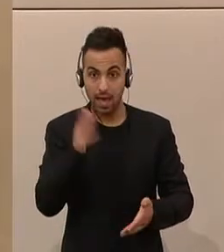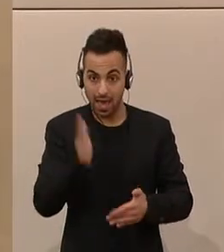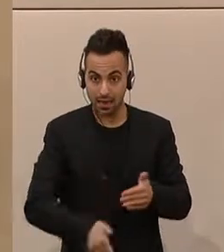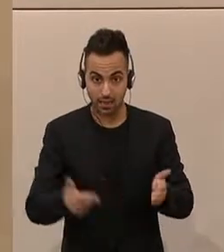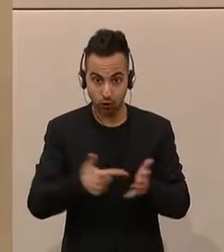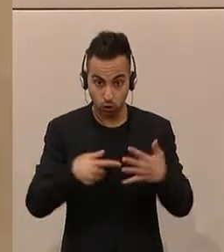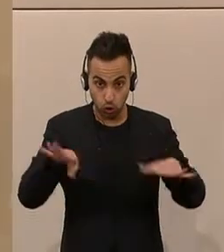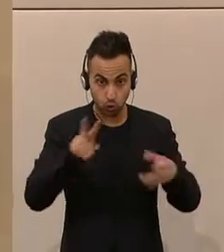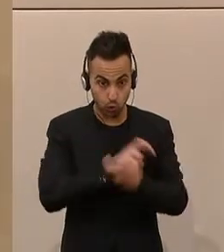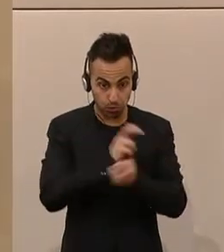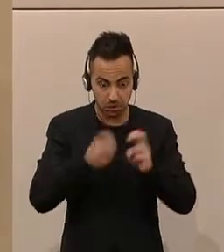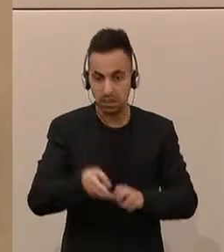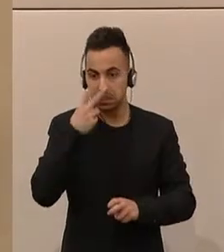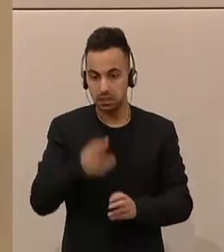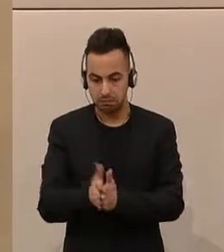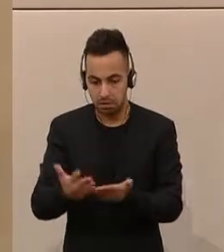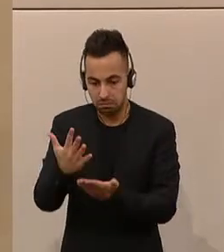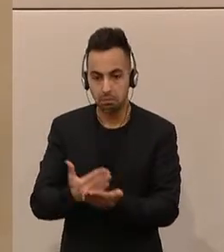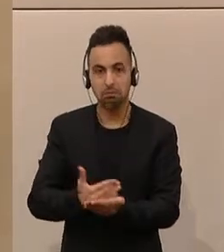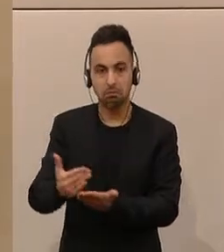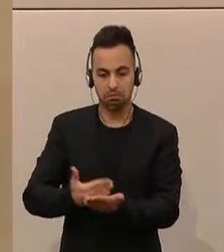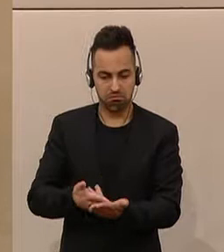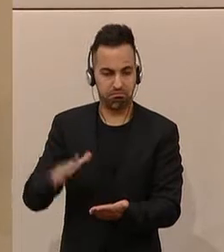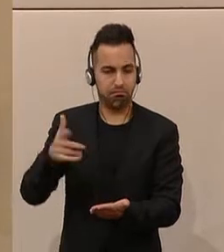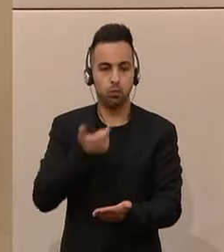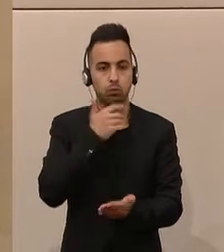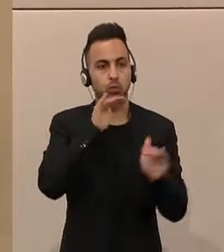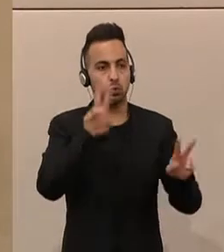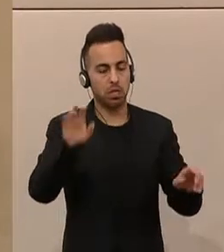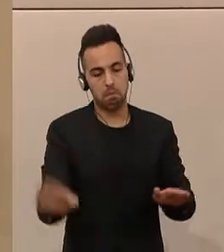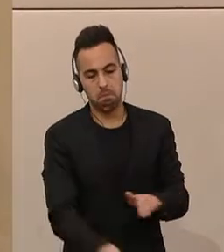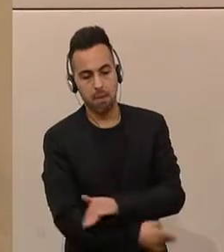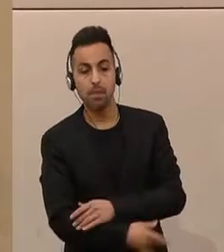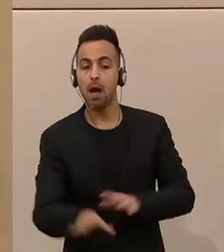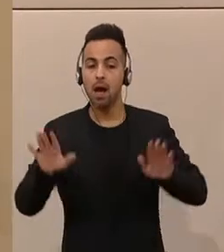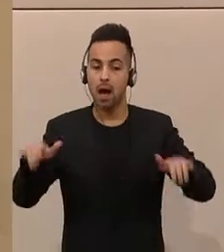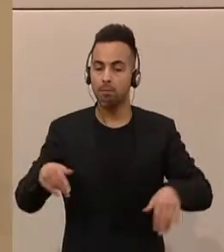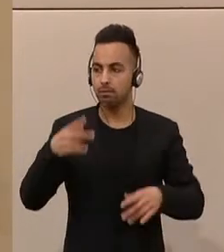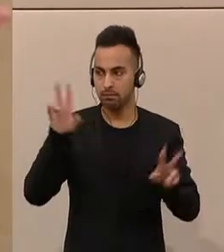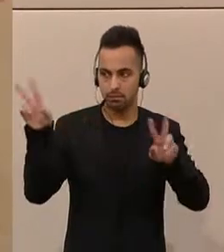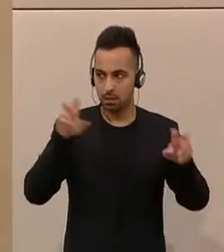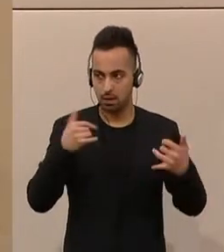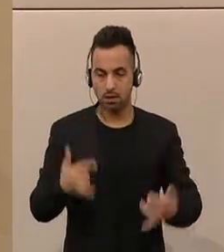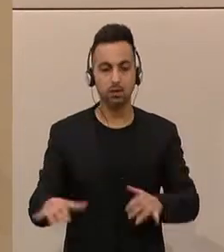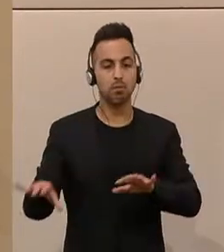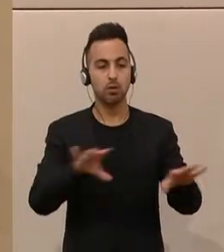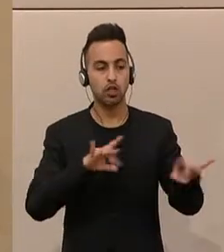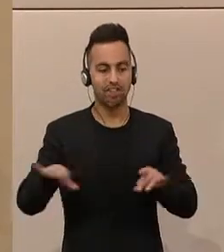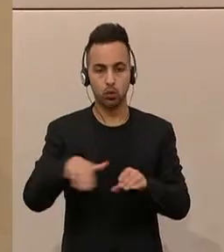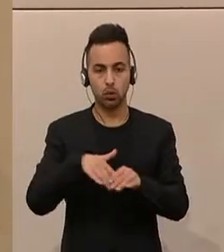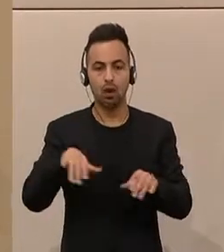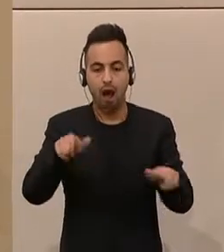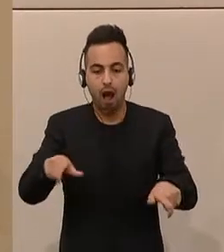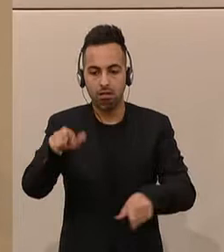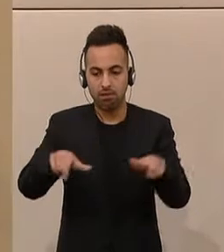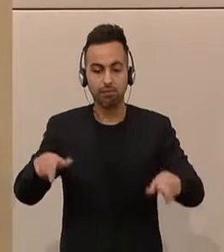wir hier vorgehen sozusagen im Bereich Konsumentinnenschutz. Aber lassen Sie mich auf das Thema Beschäftigung Älterer eingehen. Und hier ist schon oft gesprochen